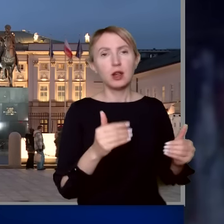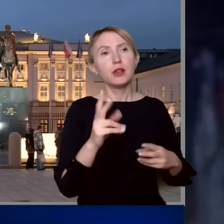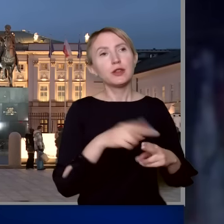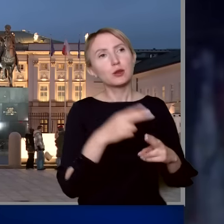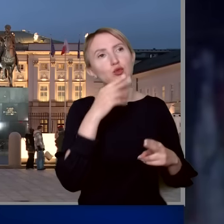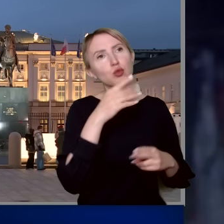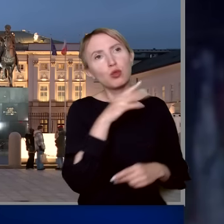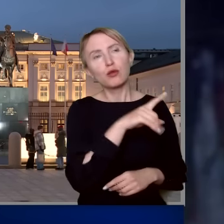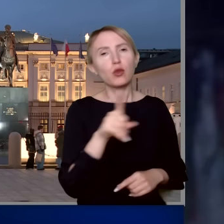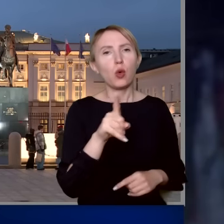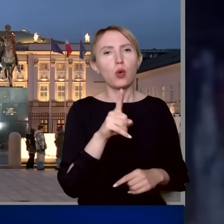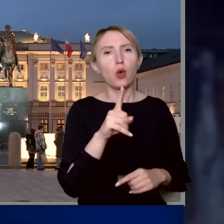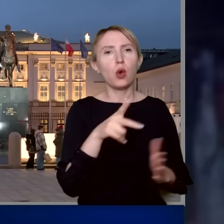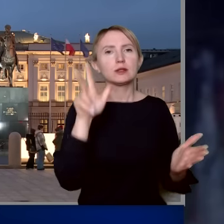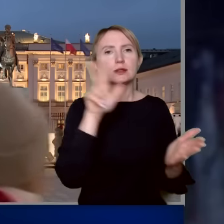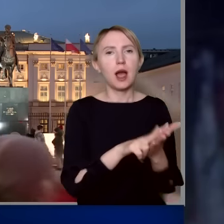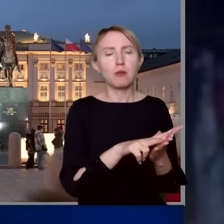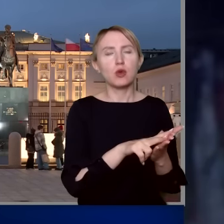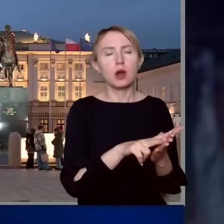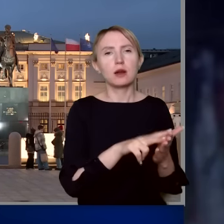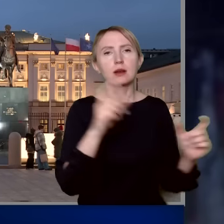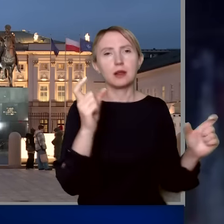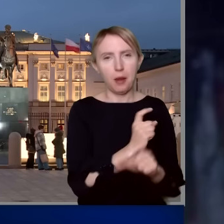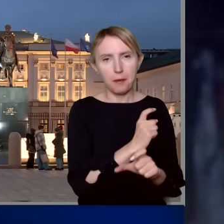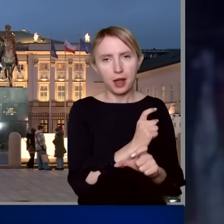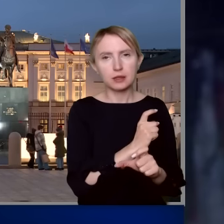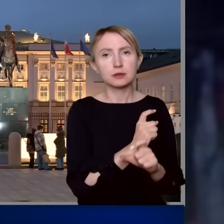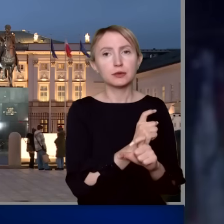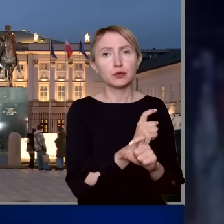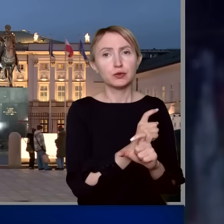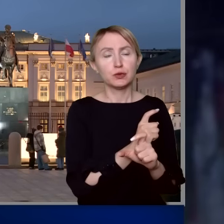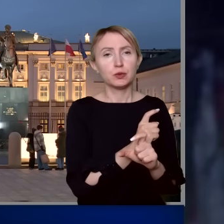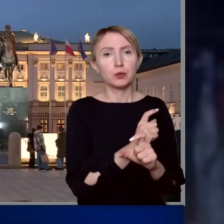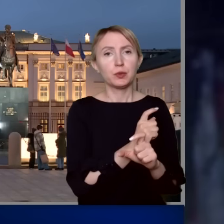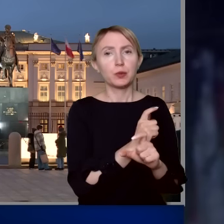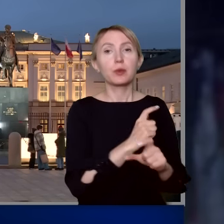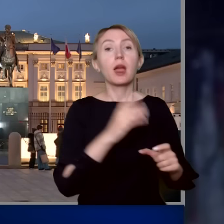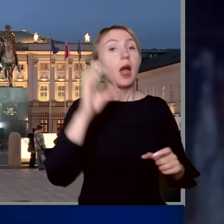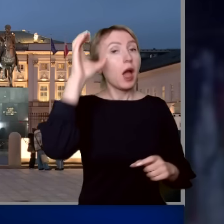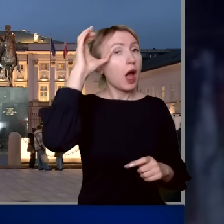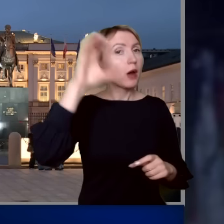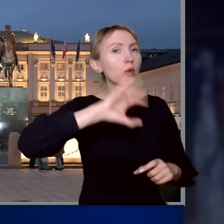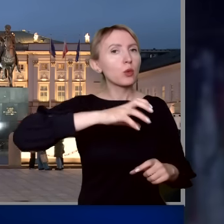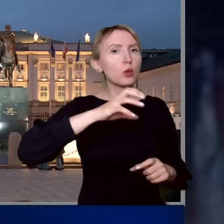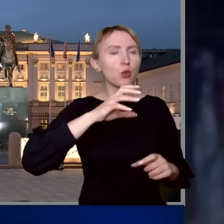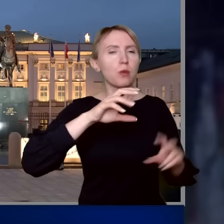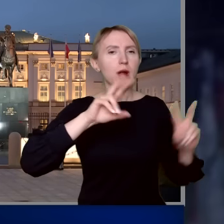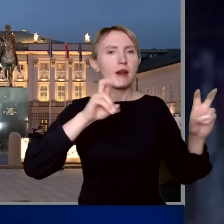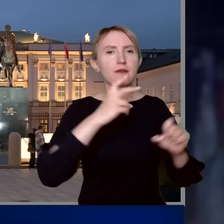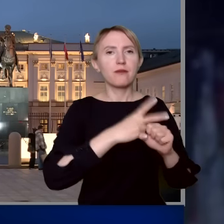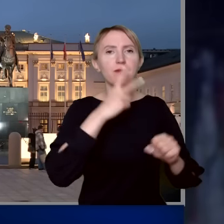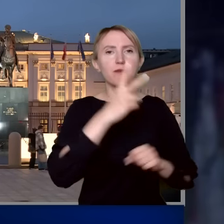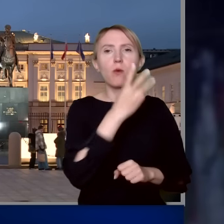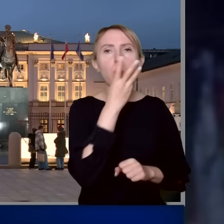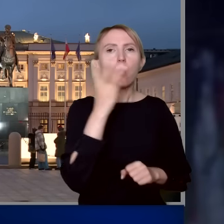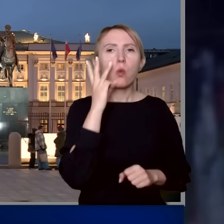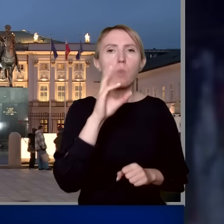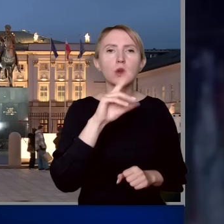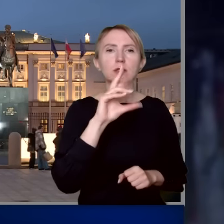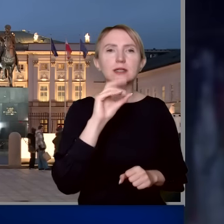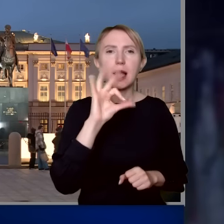pełzającym zamachu stanu. Sami autorzy na grupie Wejście, grupie WhatsAppowej określili to